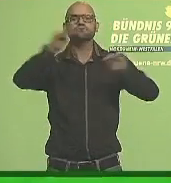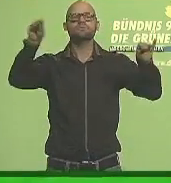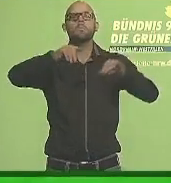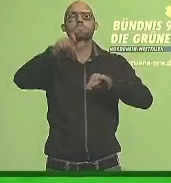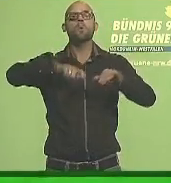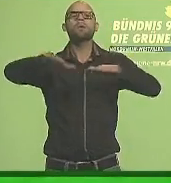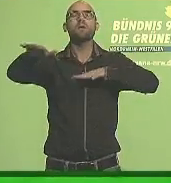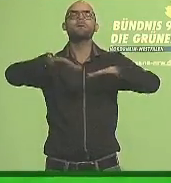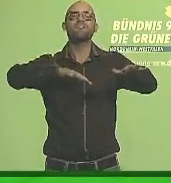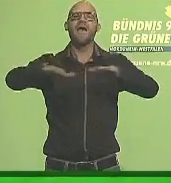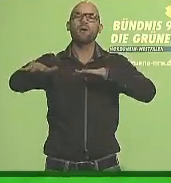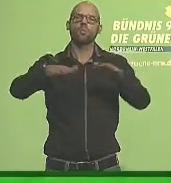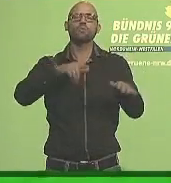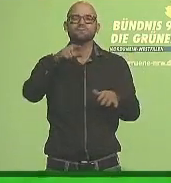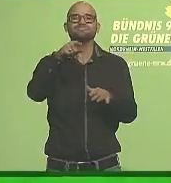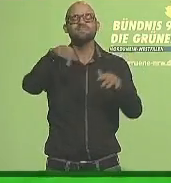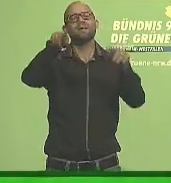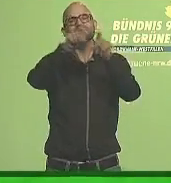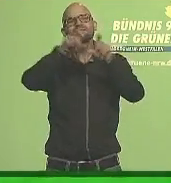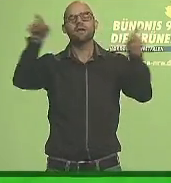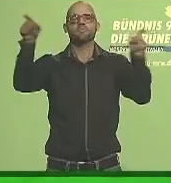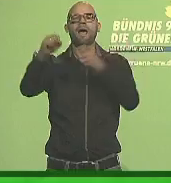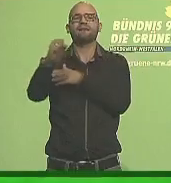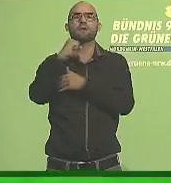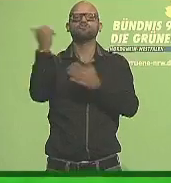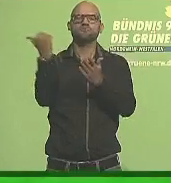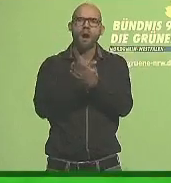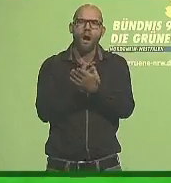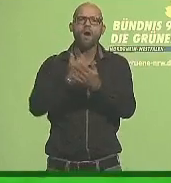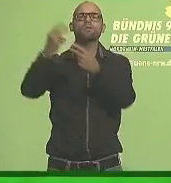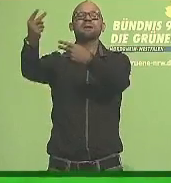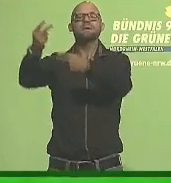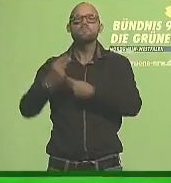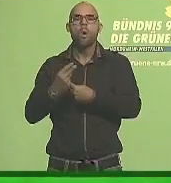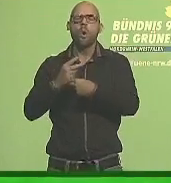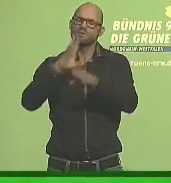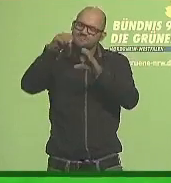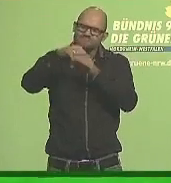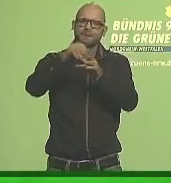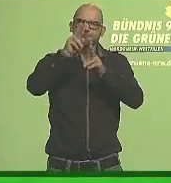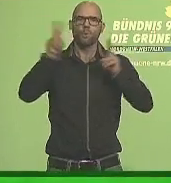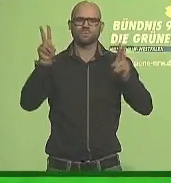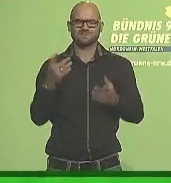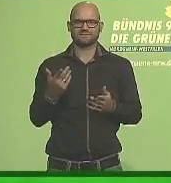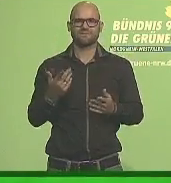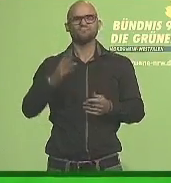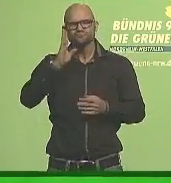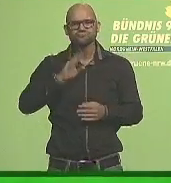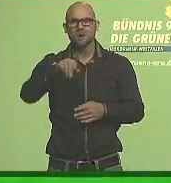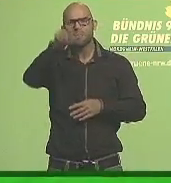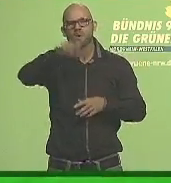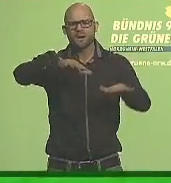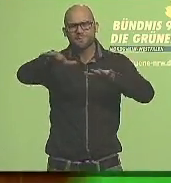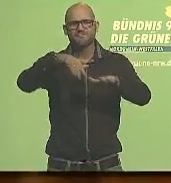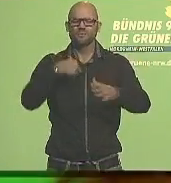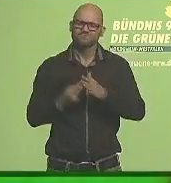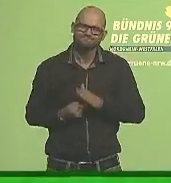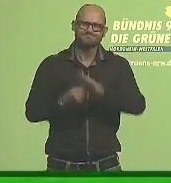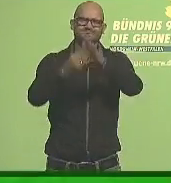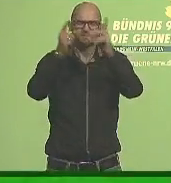Bürgerbewegung wird die Themen Energiesparen und Import fest berücksichtigen. Helfen wir dieser Bürgerbewegung dabei.